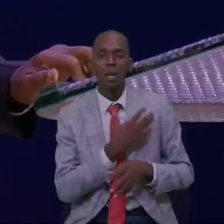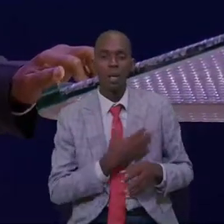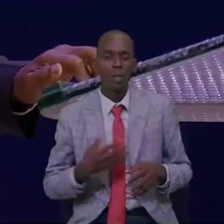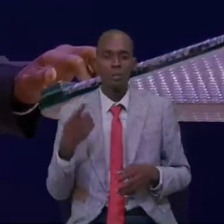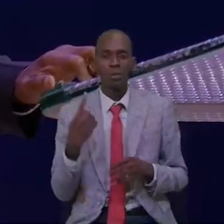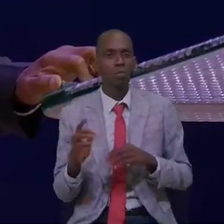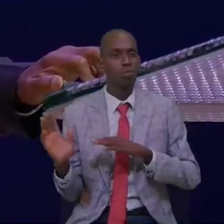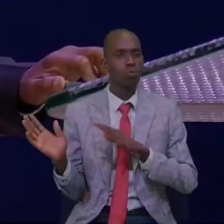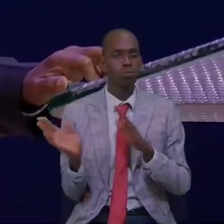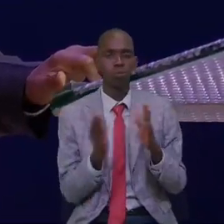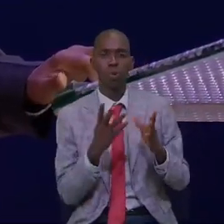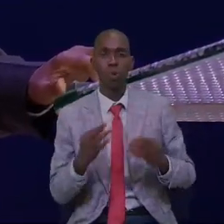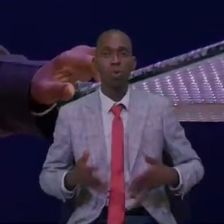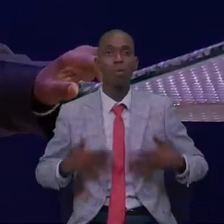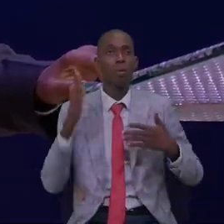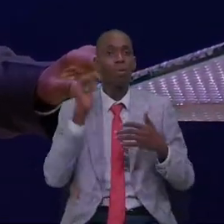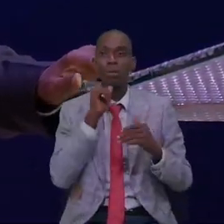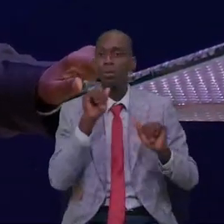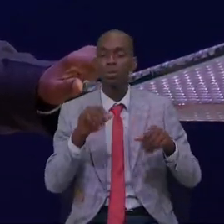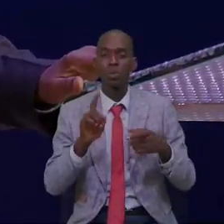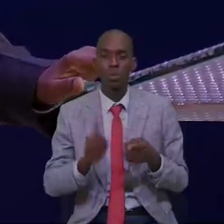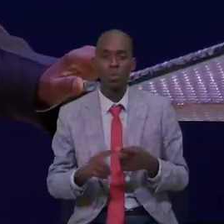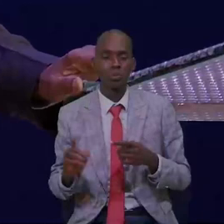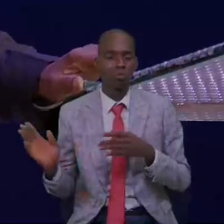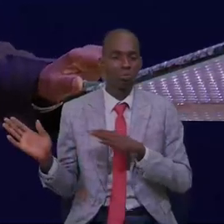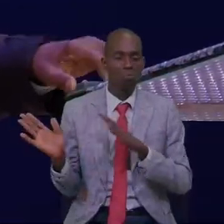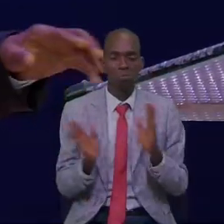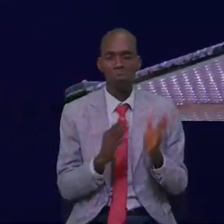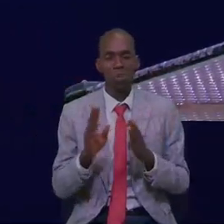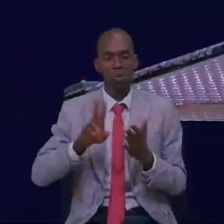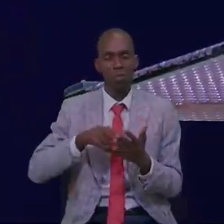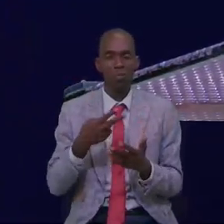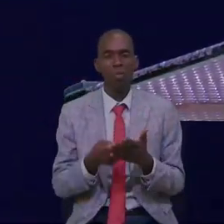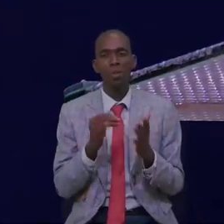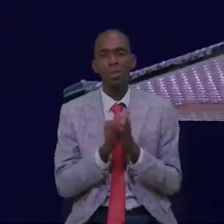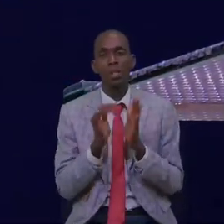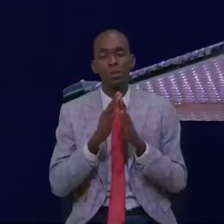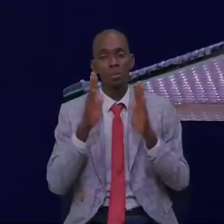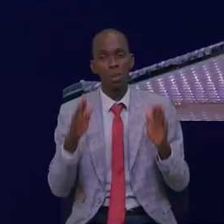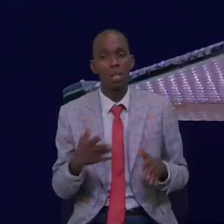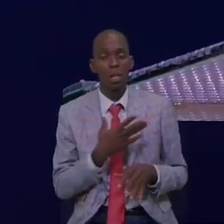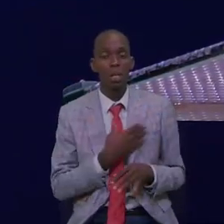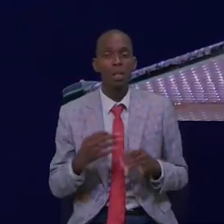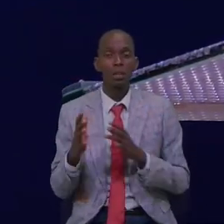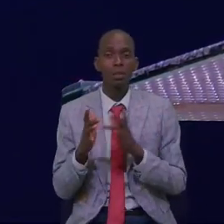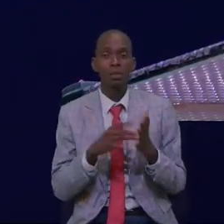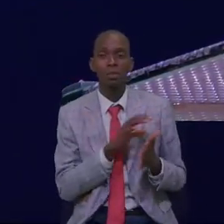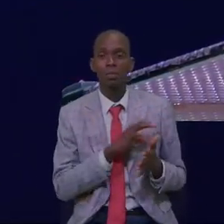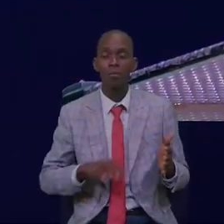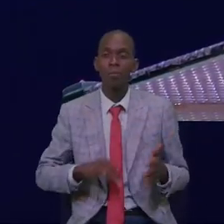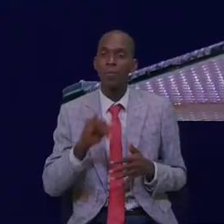vie soufflent, cela ne sera pas en mesure de renverser le bâtiment. Alors Jésus-Christ, dans le